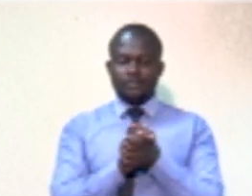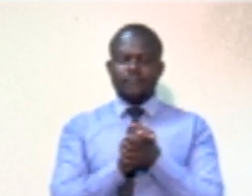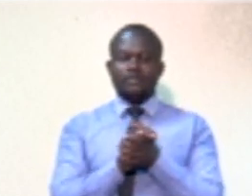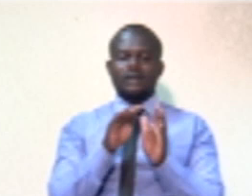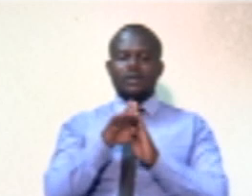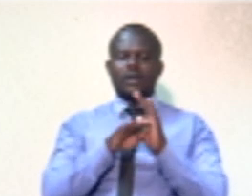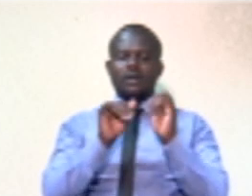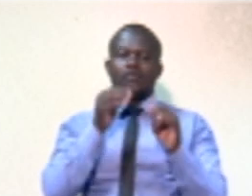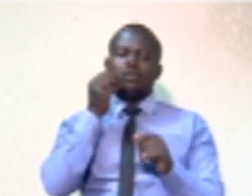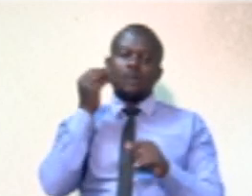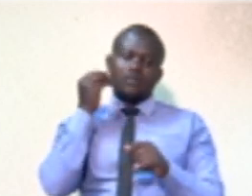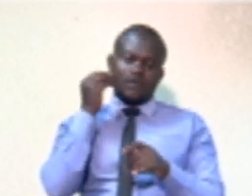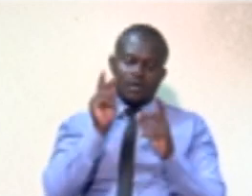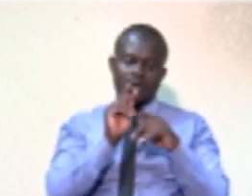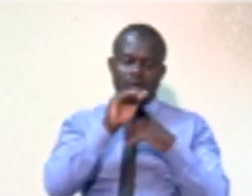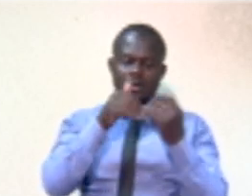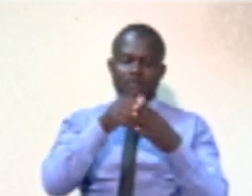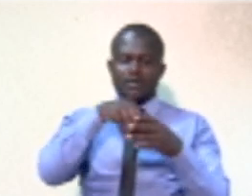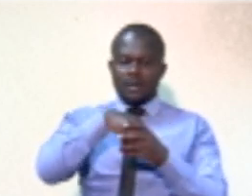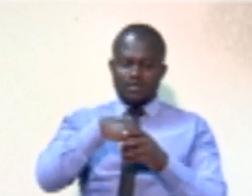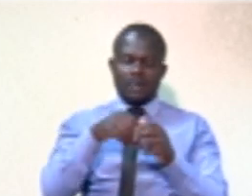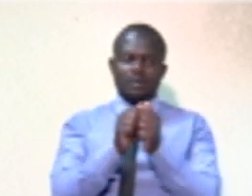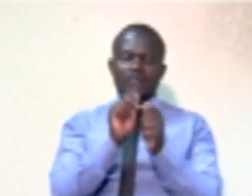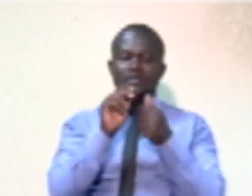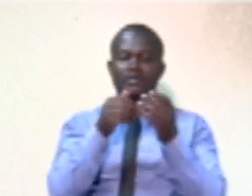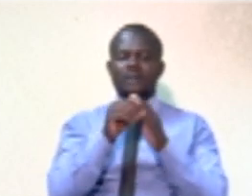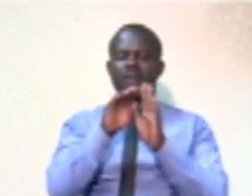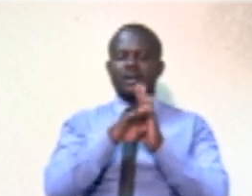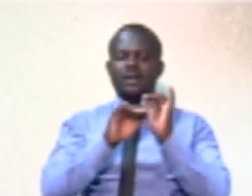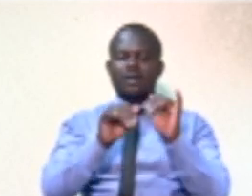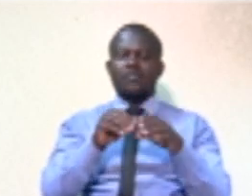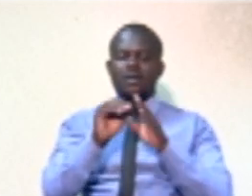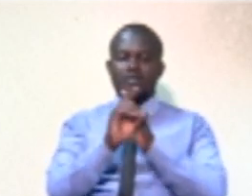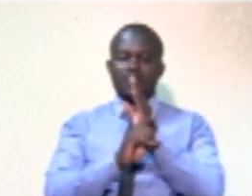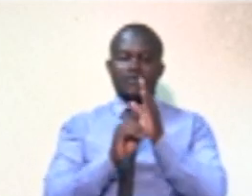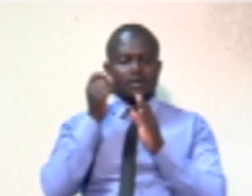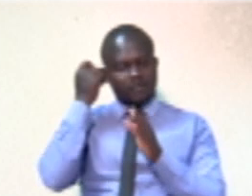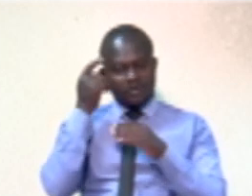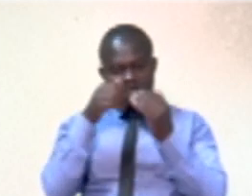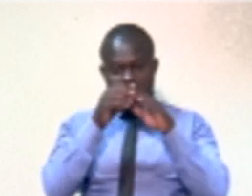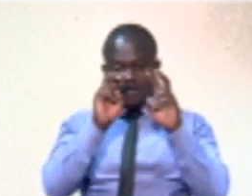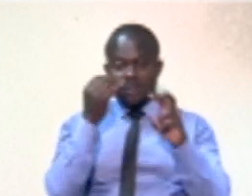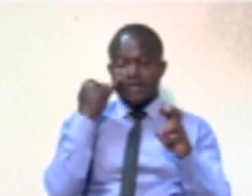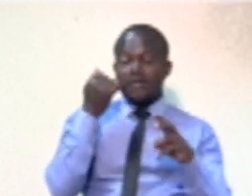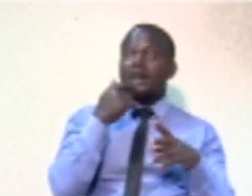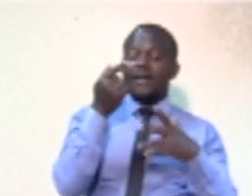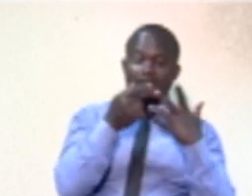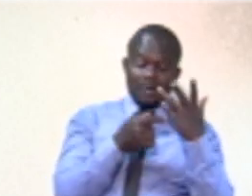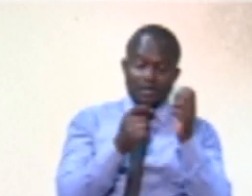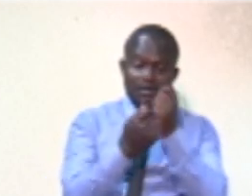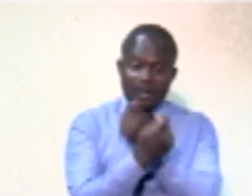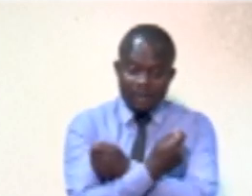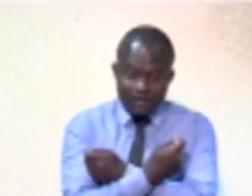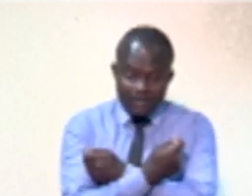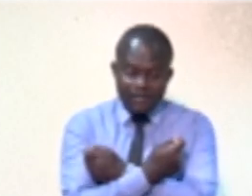Gahunda ya guma mu rugo abari bayirimo n'abari muri gahunda ya guma mu turere bumve yuko kuba hari ibihindutse n'uburyo